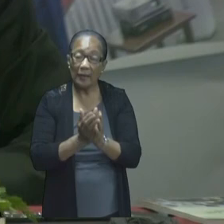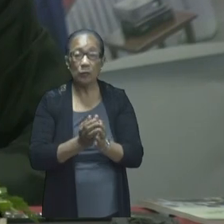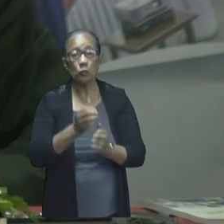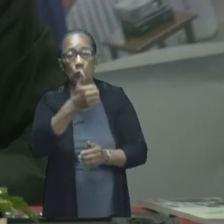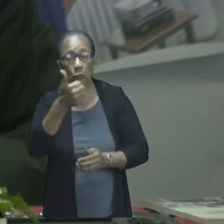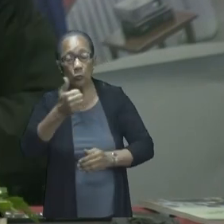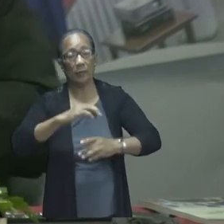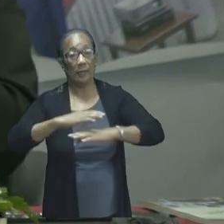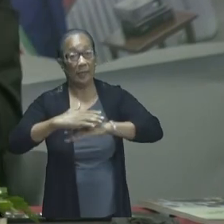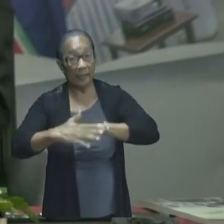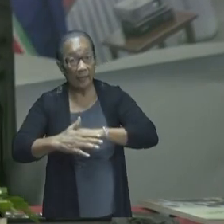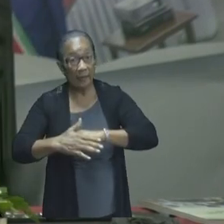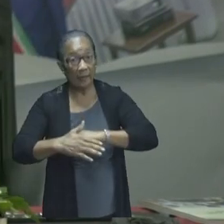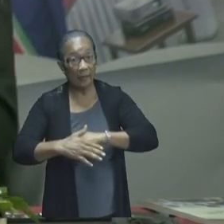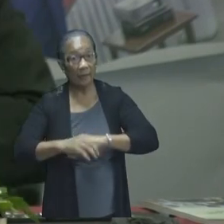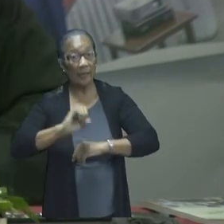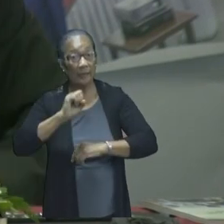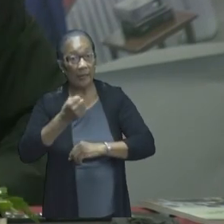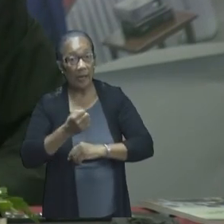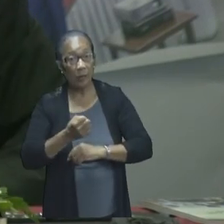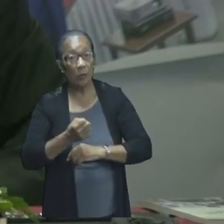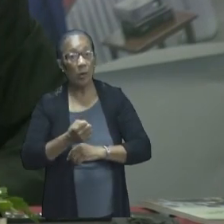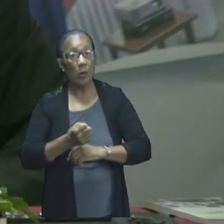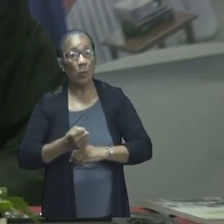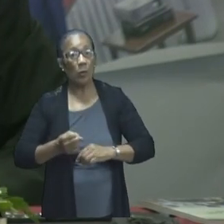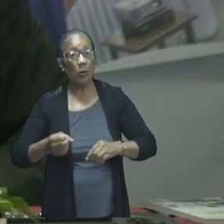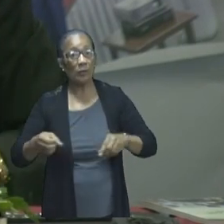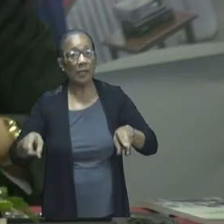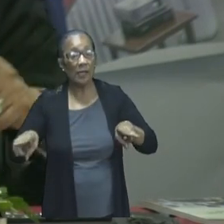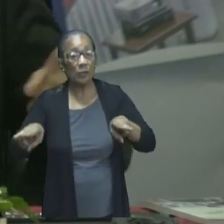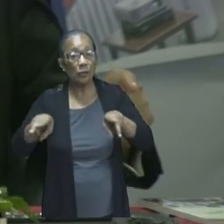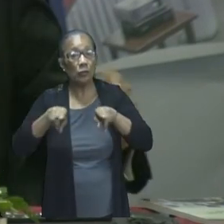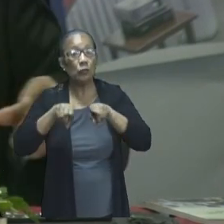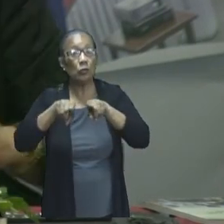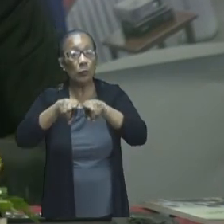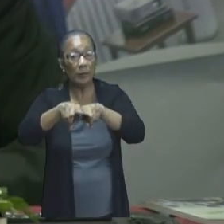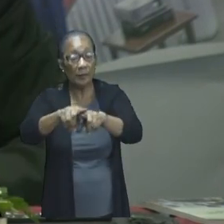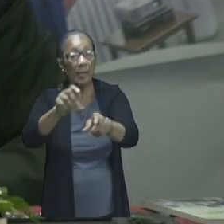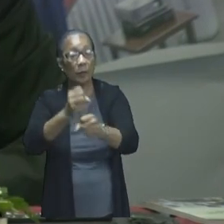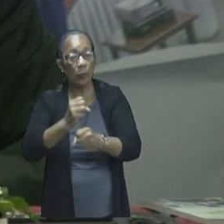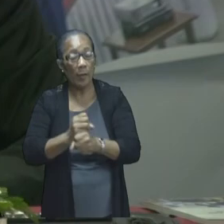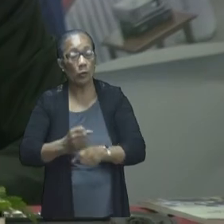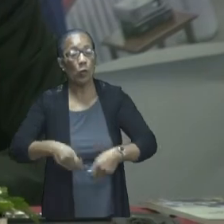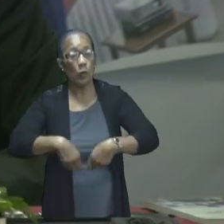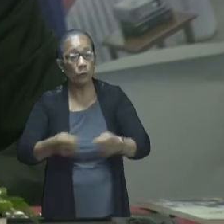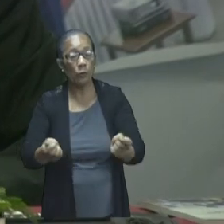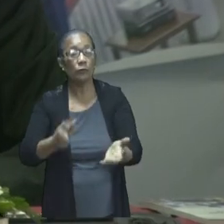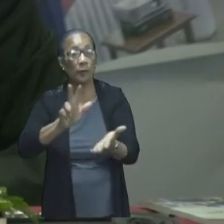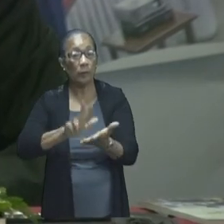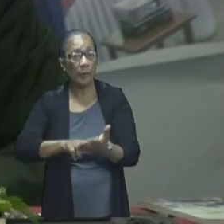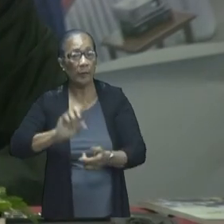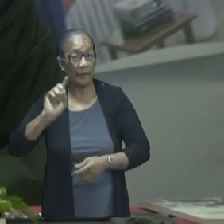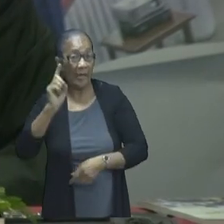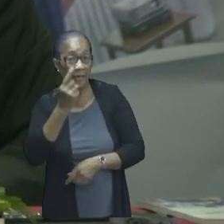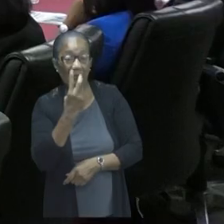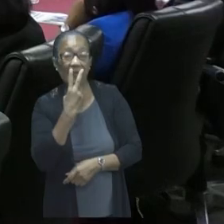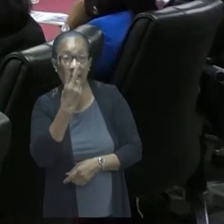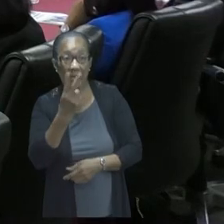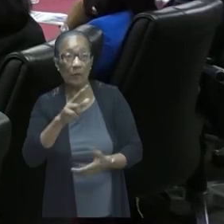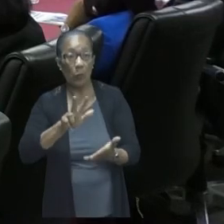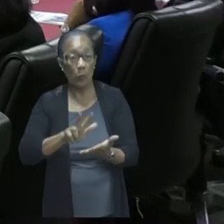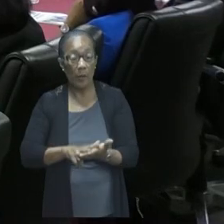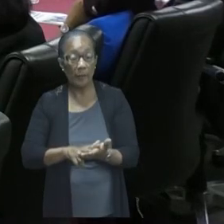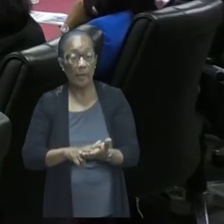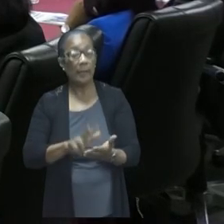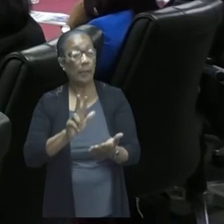hebben dus hij was simultaan gewerkt aan ook de uitvoeren van de werden ze moet niet kijken alleen naar die uw app en